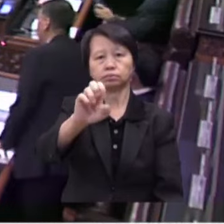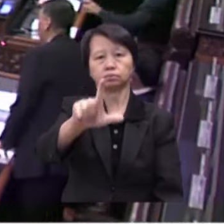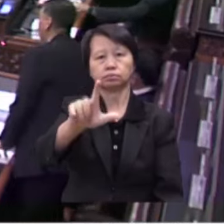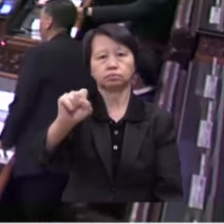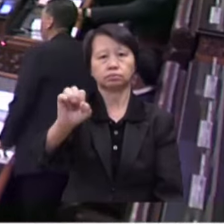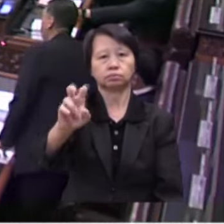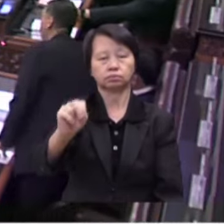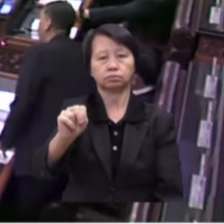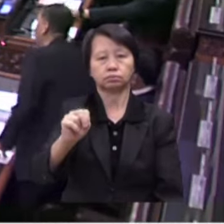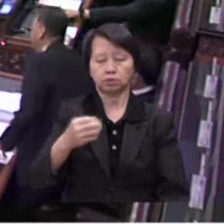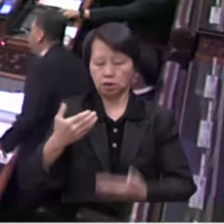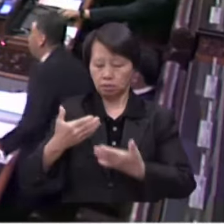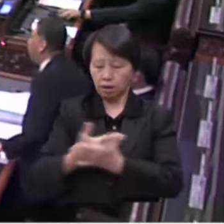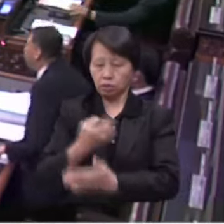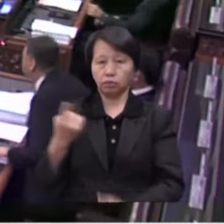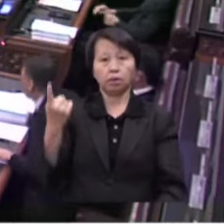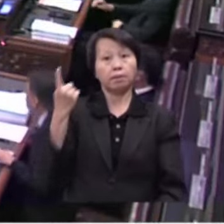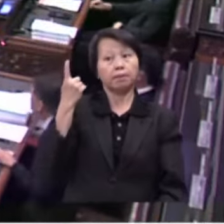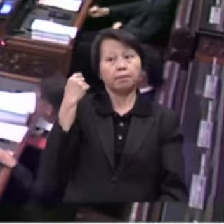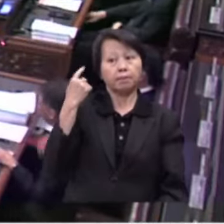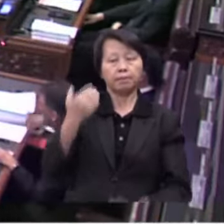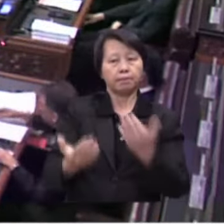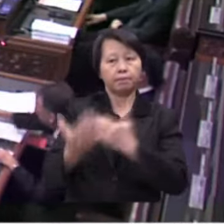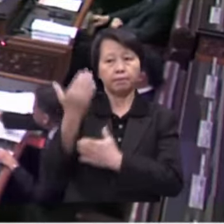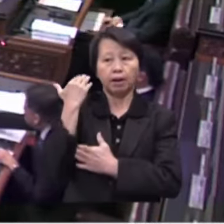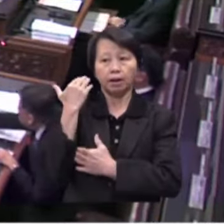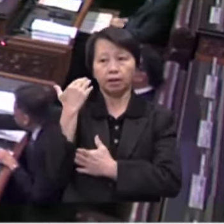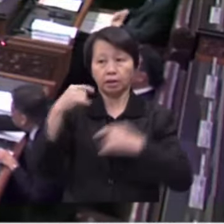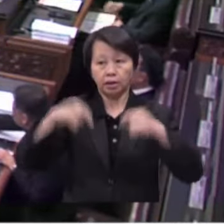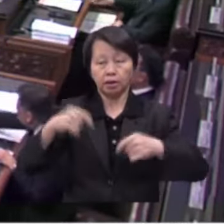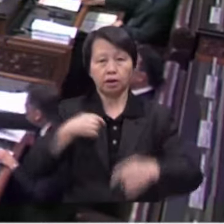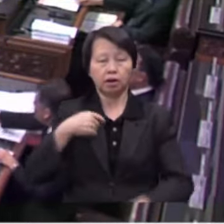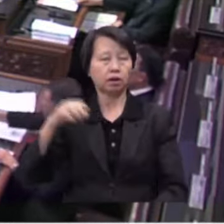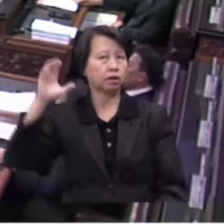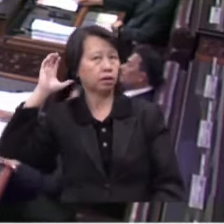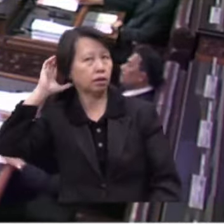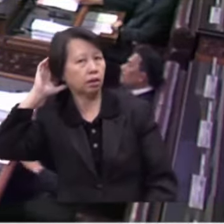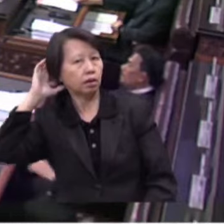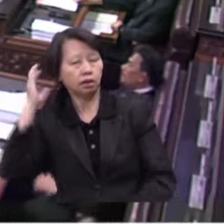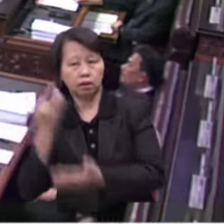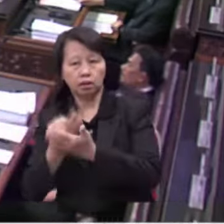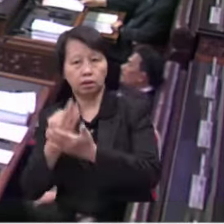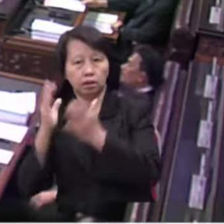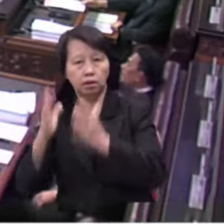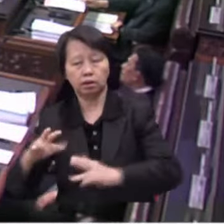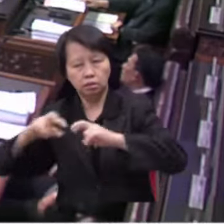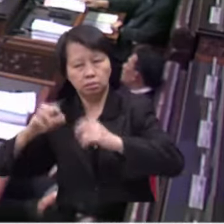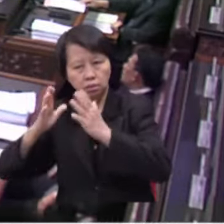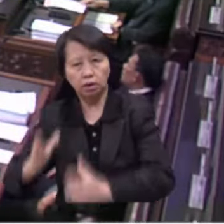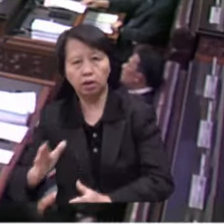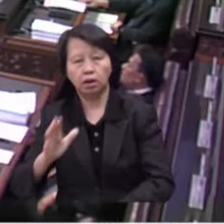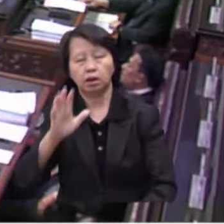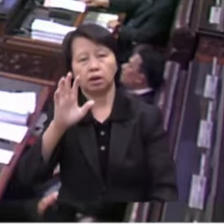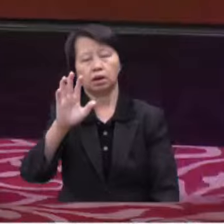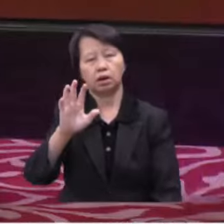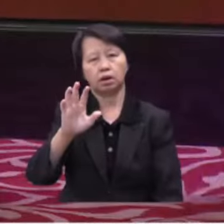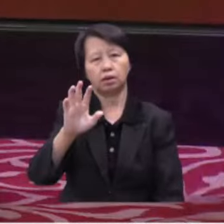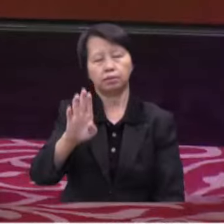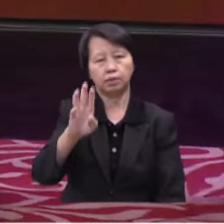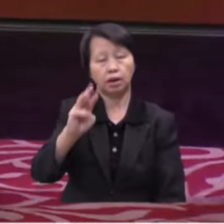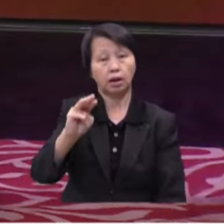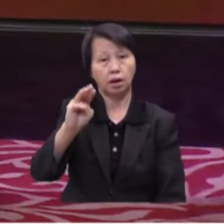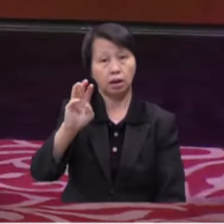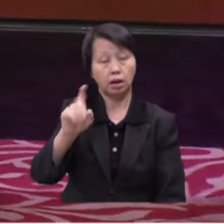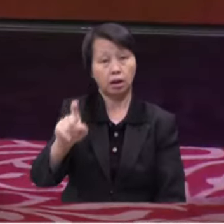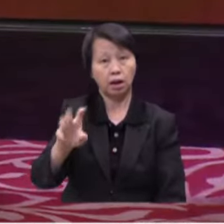baru Pagi ini saya terdengar seorang financial English yang menyatakan bahwa